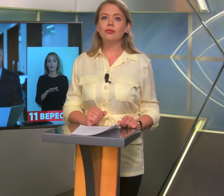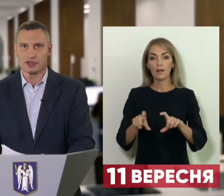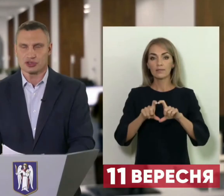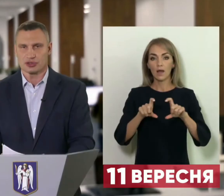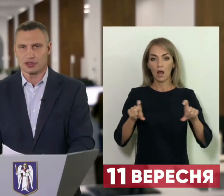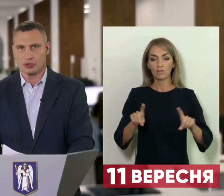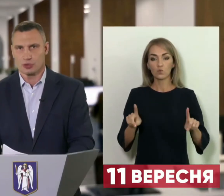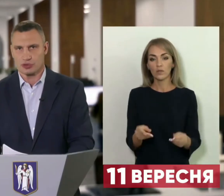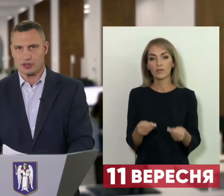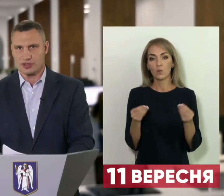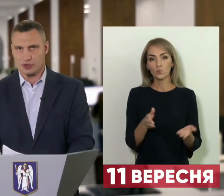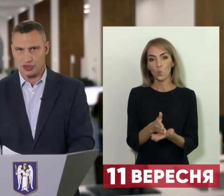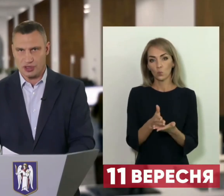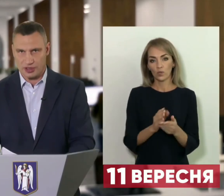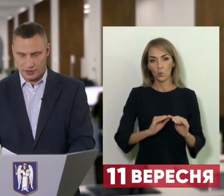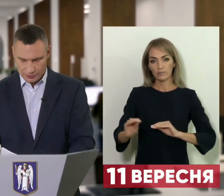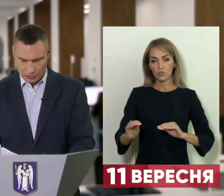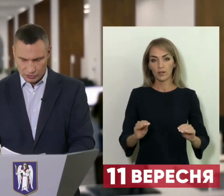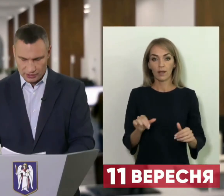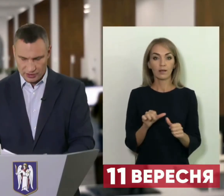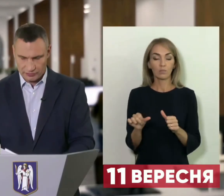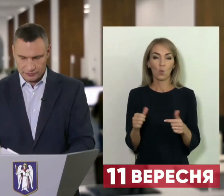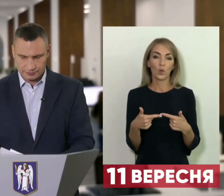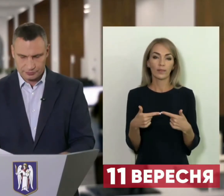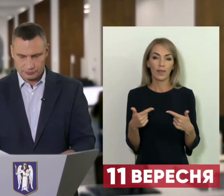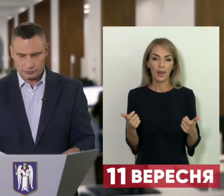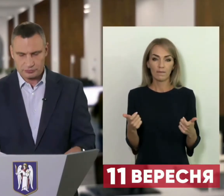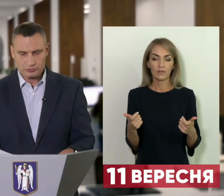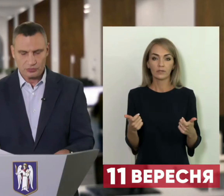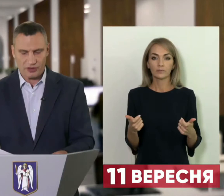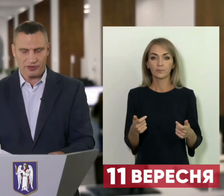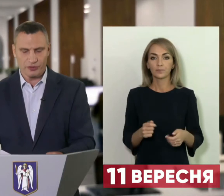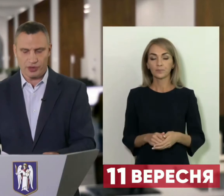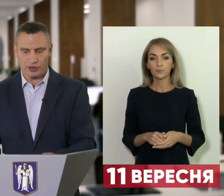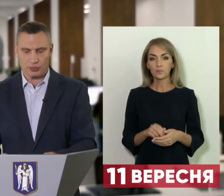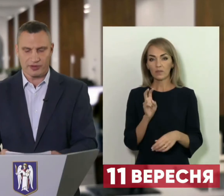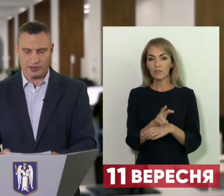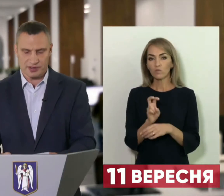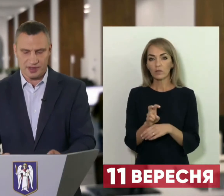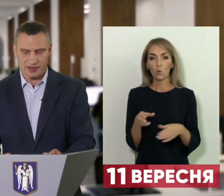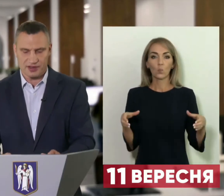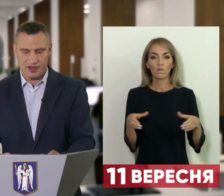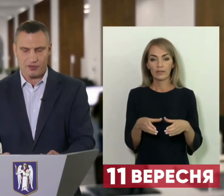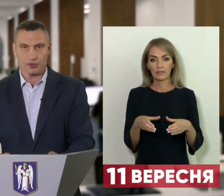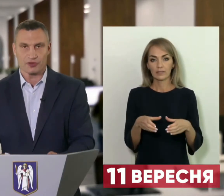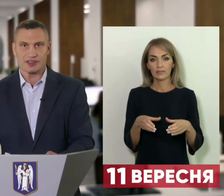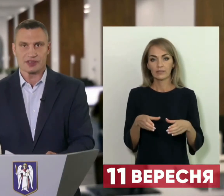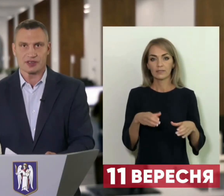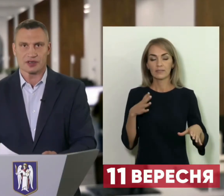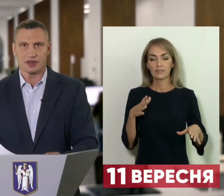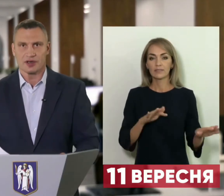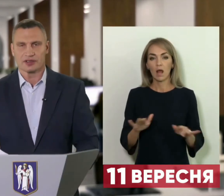закладів, що надають послуги розміщенню окрім готелів, відвідування групових занять в